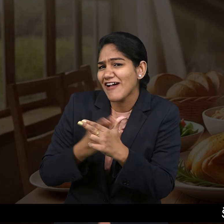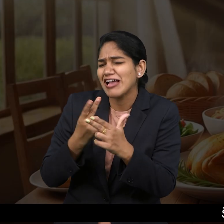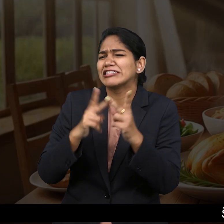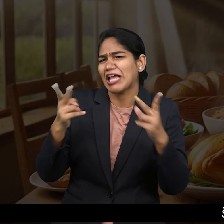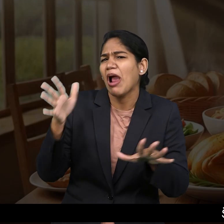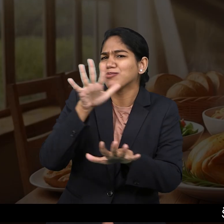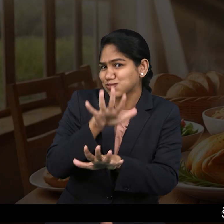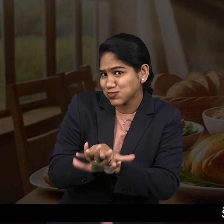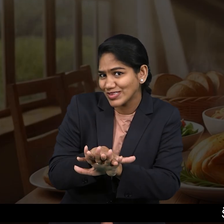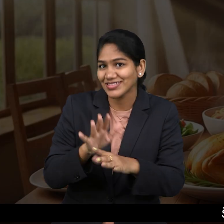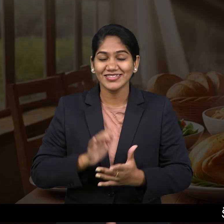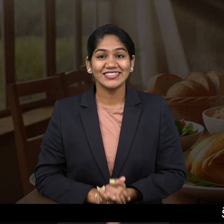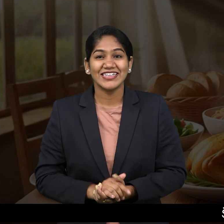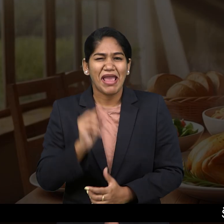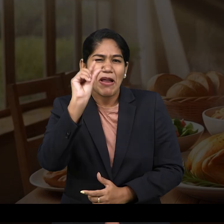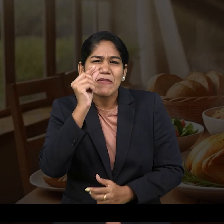కూరగాయలు,